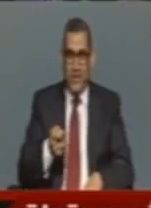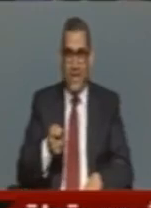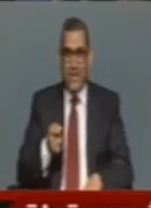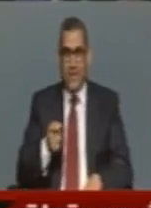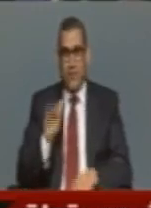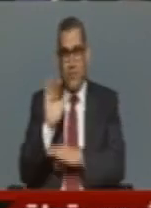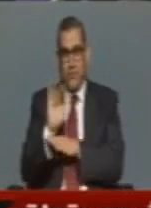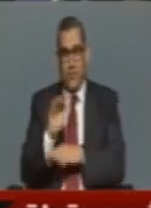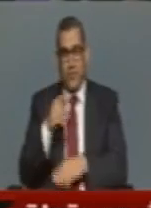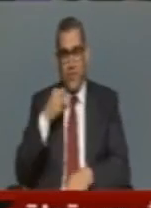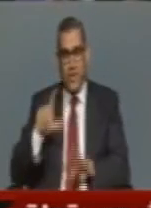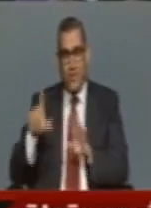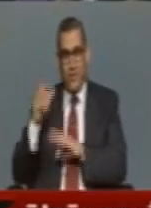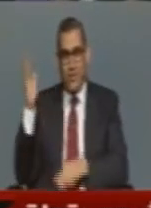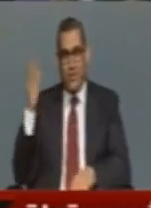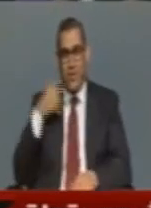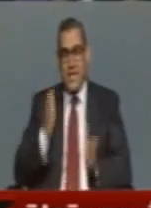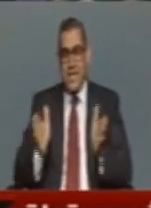مصطفى كصندوق